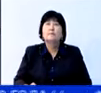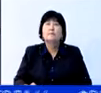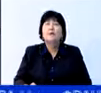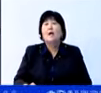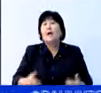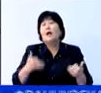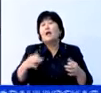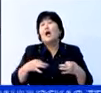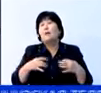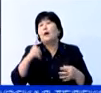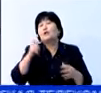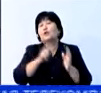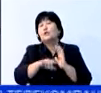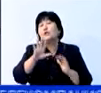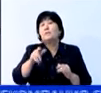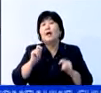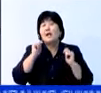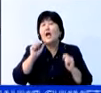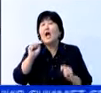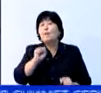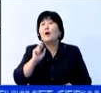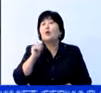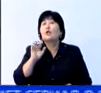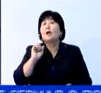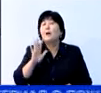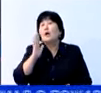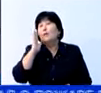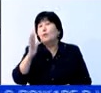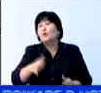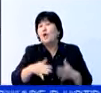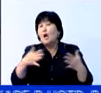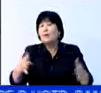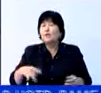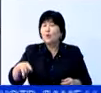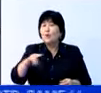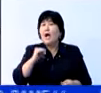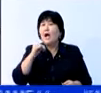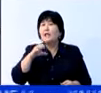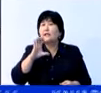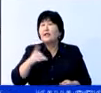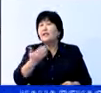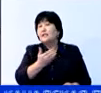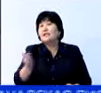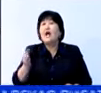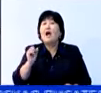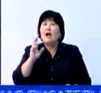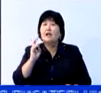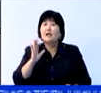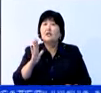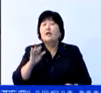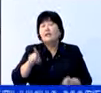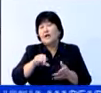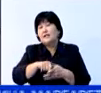В рамках празднования 175-летия Абая Кунанбаева пройдет большой республиканский айтыс среди акынов. Также